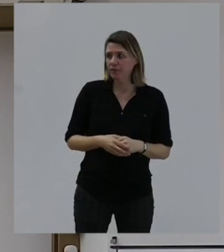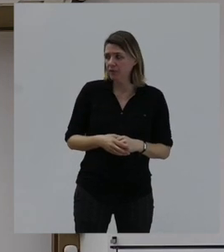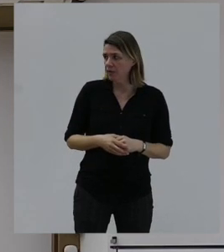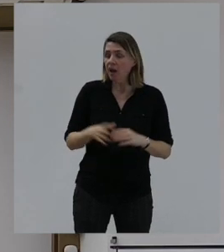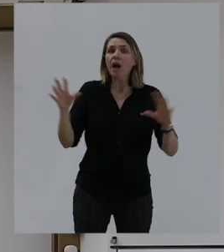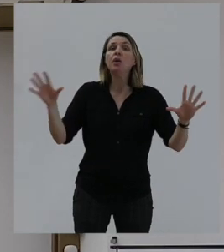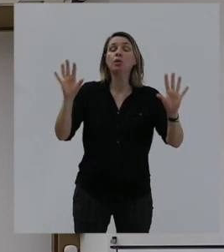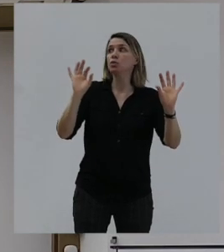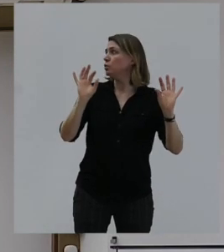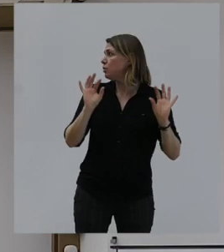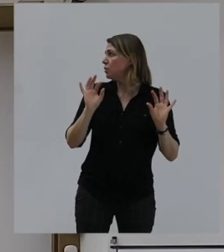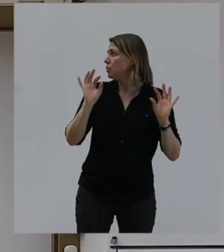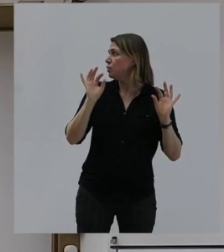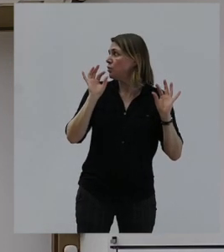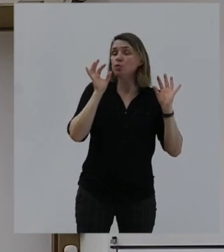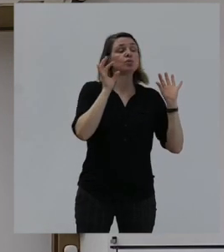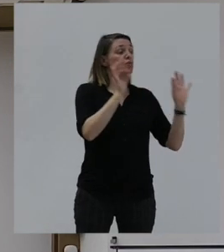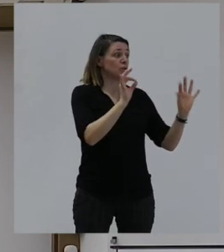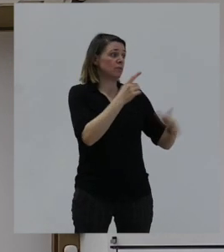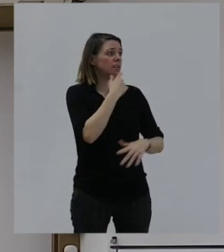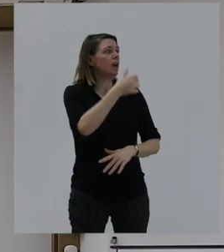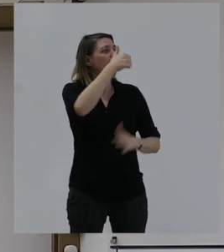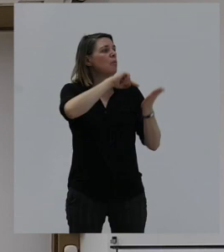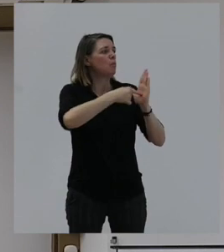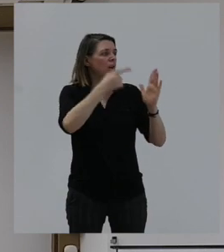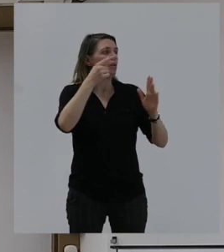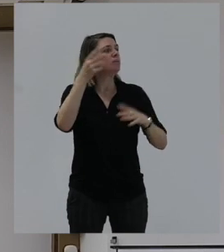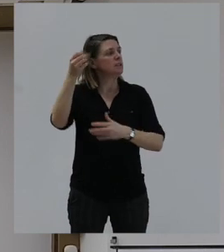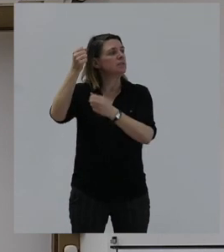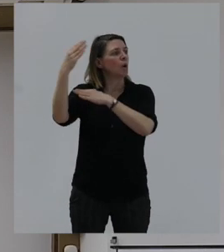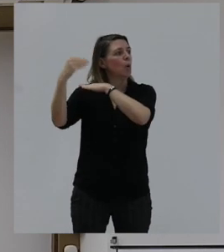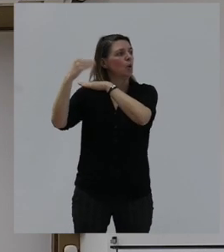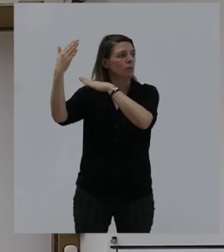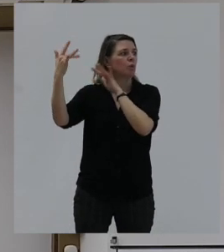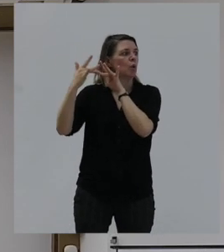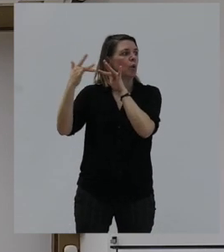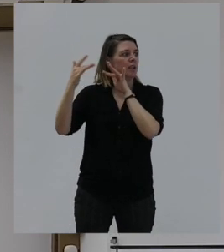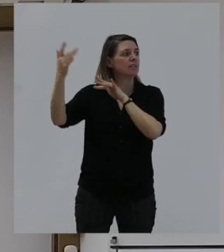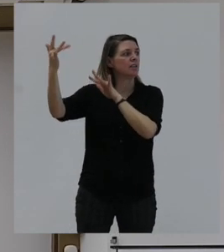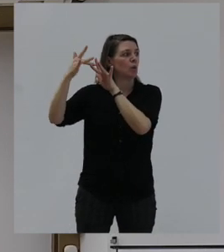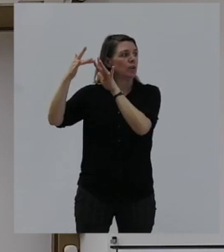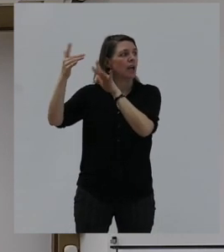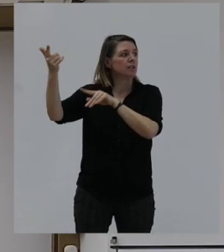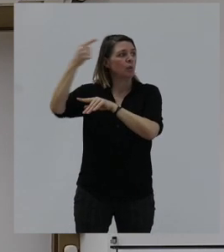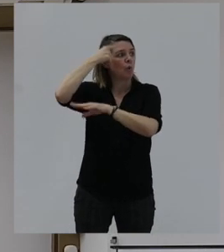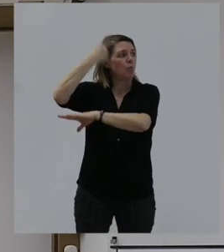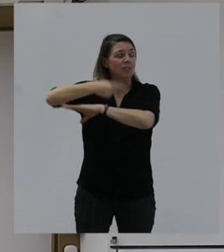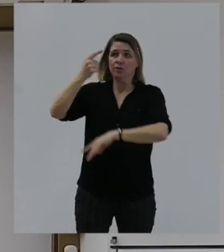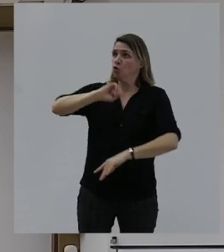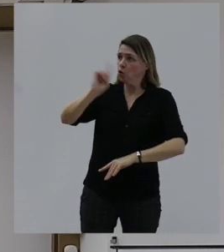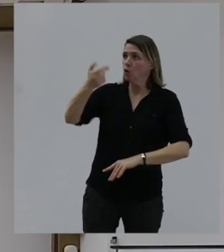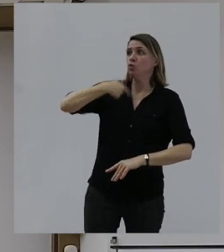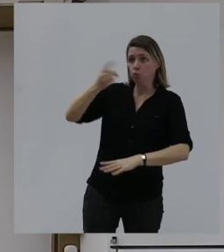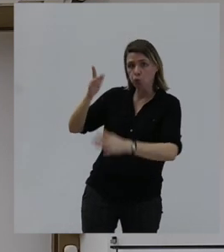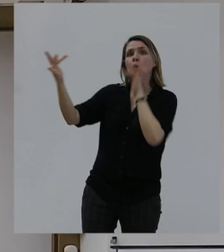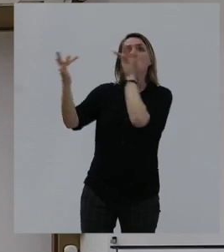Juste un point. Non, il est faux de dire que l'UB nous a contactés pour installer les portiques. Nous avons contacté l'UB il y a 4 ans pour savoir s'il était possible